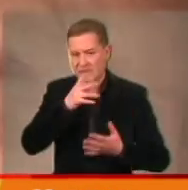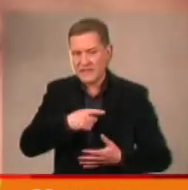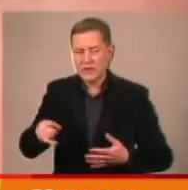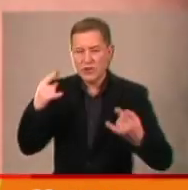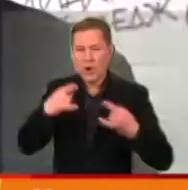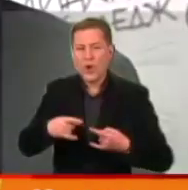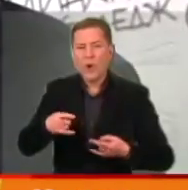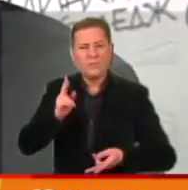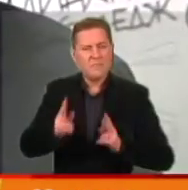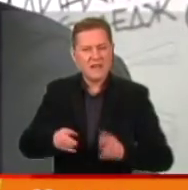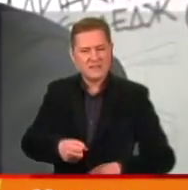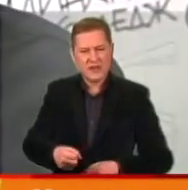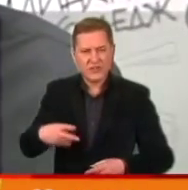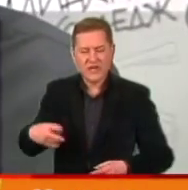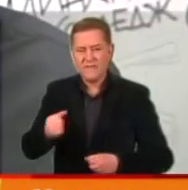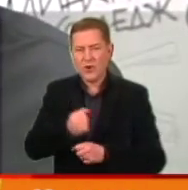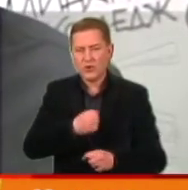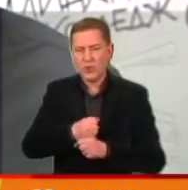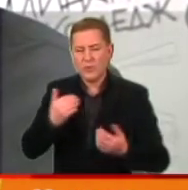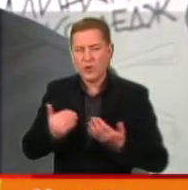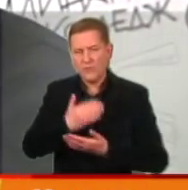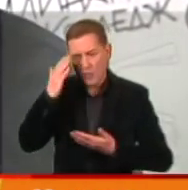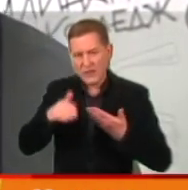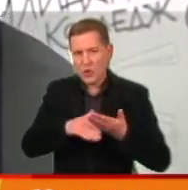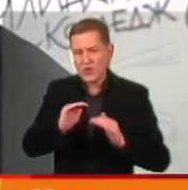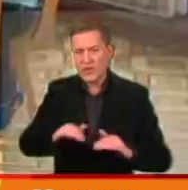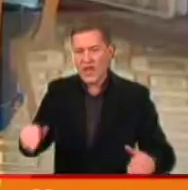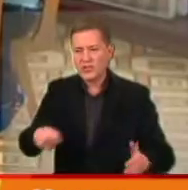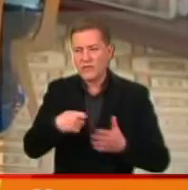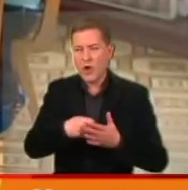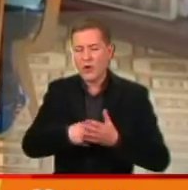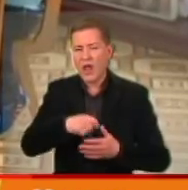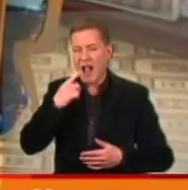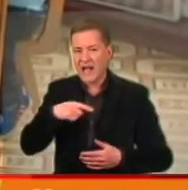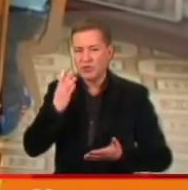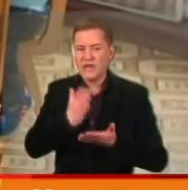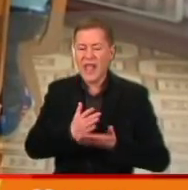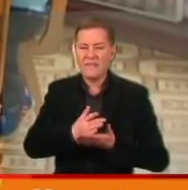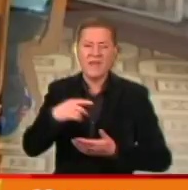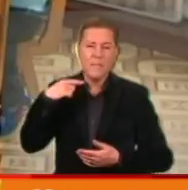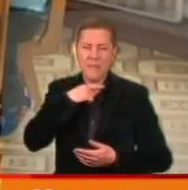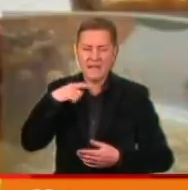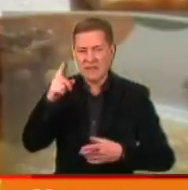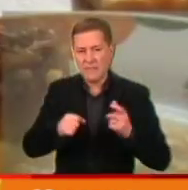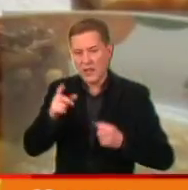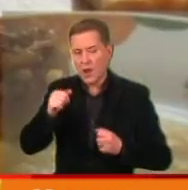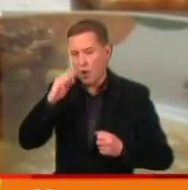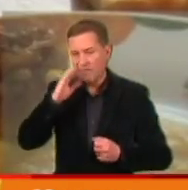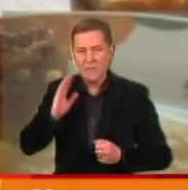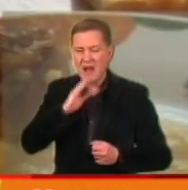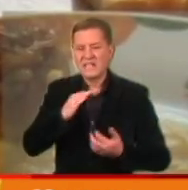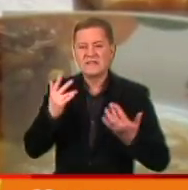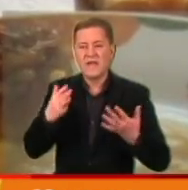телешоу «Мастер-шеф» розробив нову методику дитячого харчування. І каже, наявність у меню м'яса і молока не батьківська забаганка,